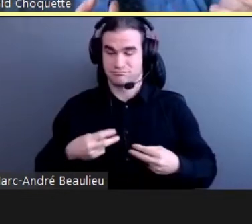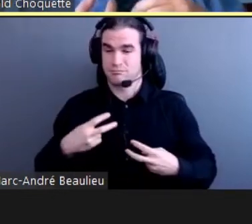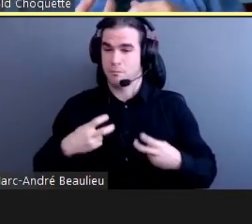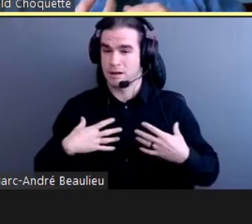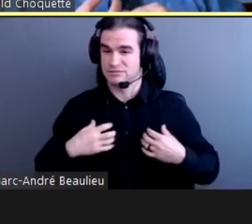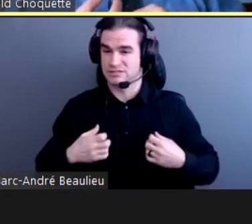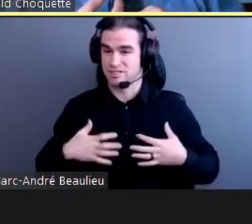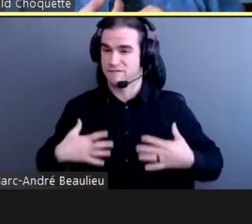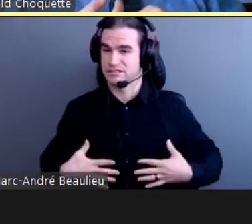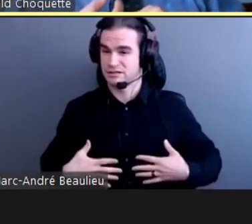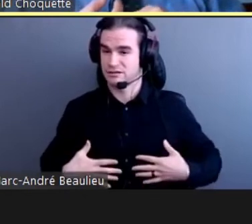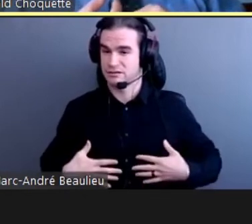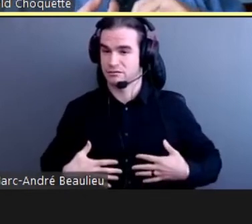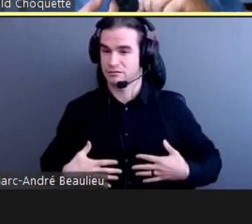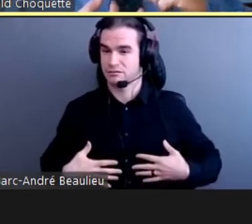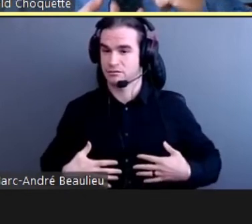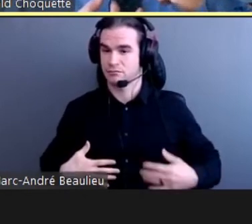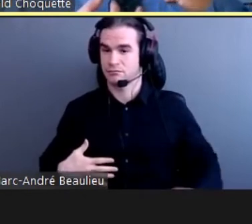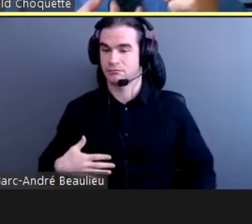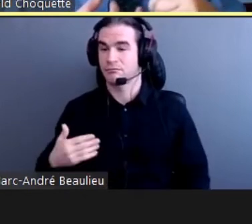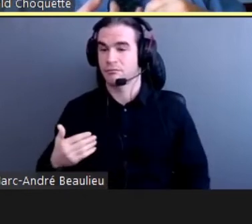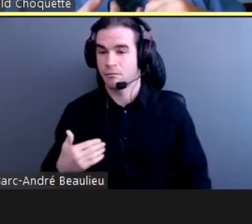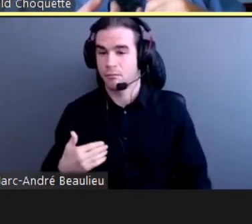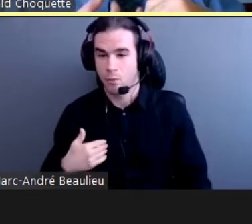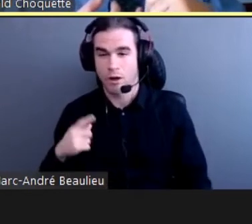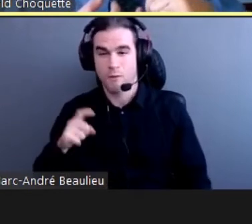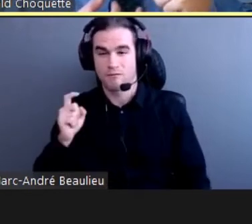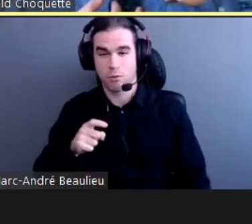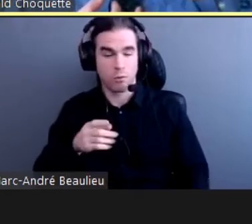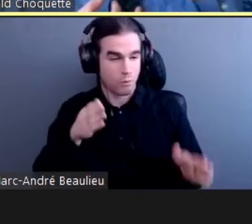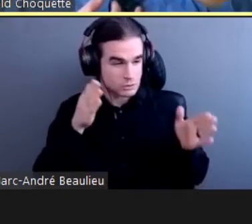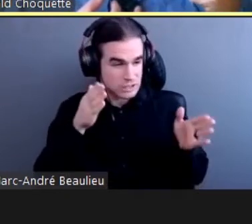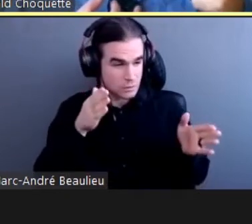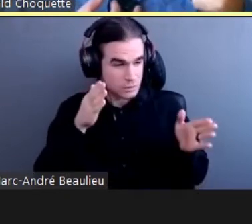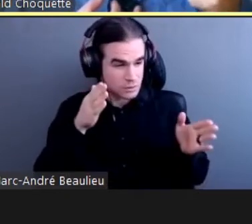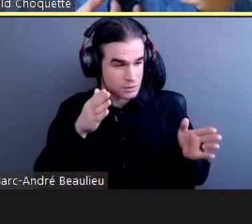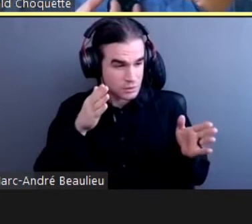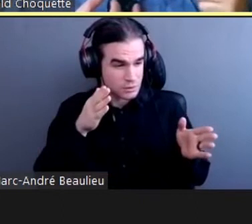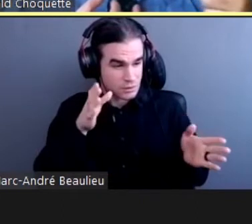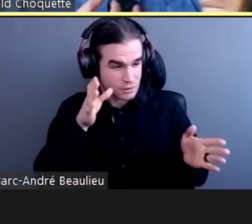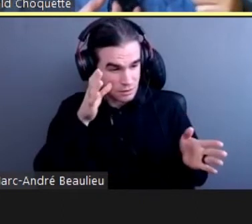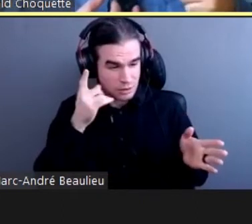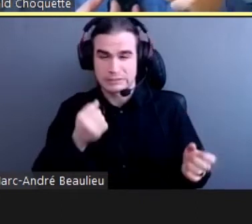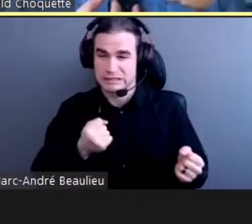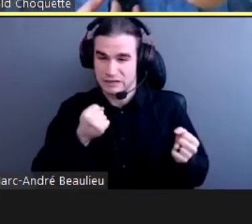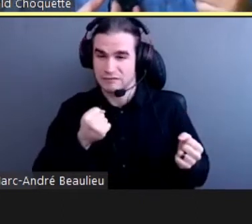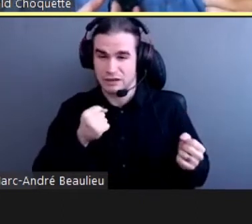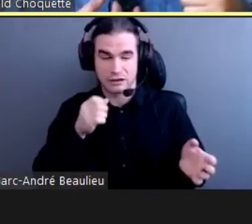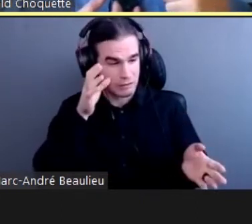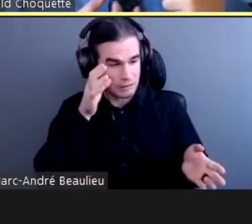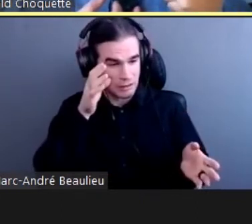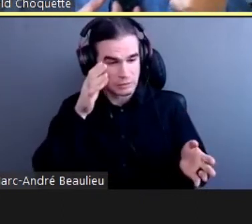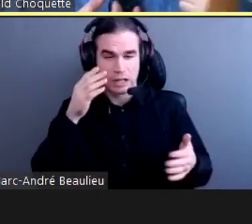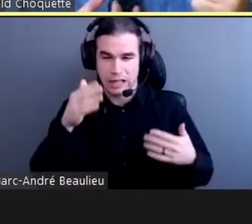Comme je disais, le fait que la personne est obligée de beaucoup se concentrer, ça demande beaucoup d'efforts. Puis à la